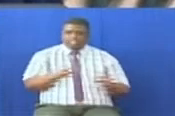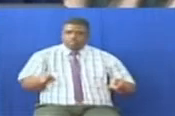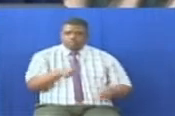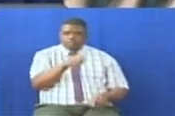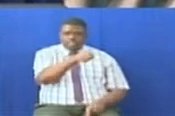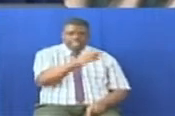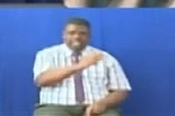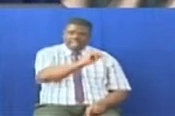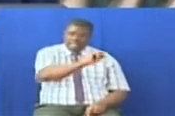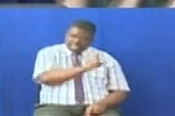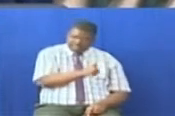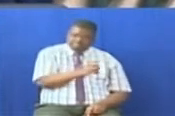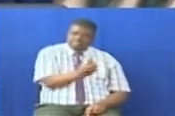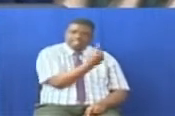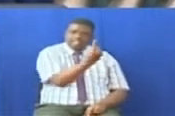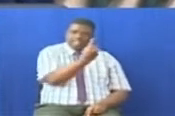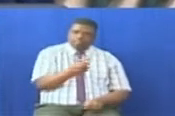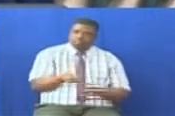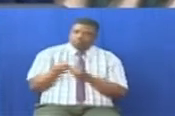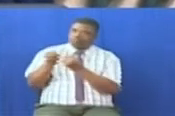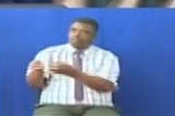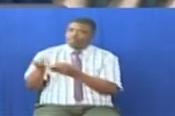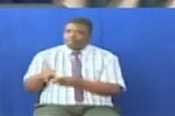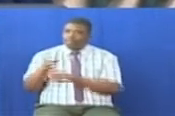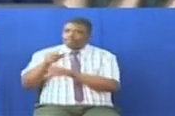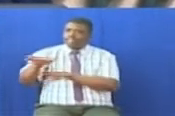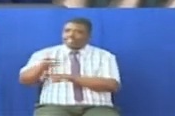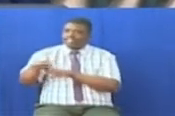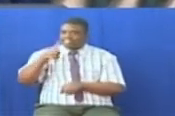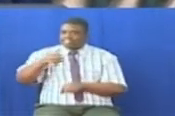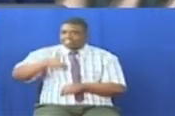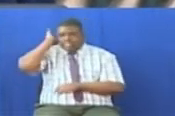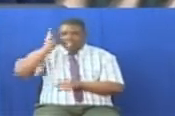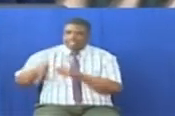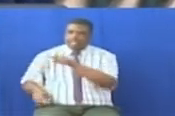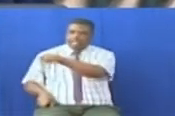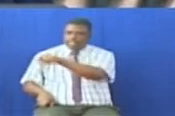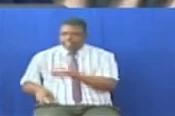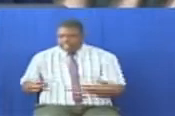yake, lakini pia tunaipa maelekezo serikali